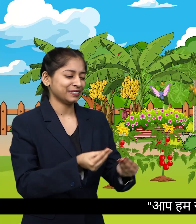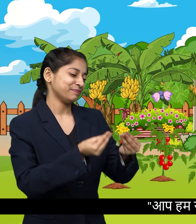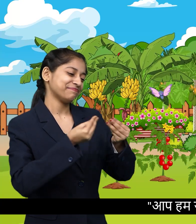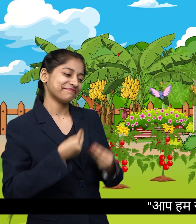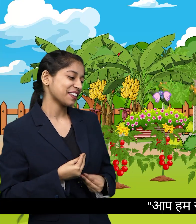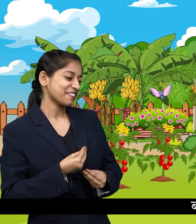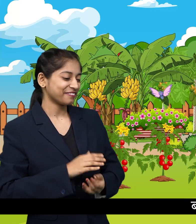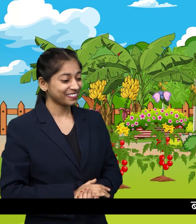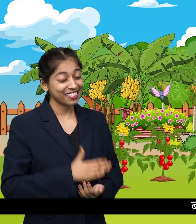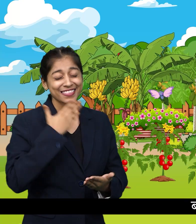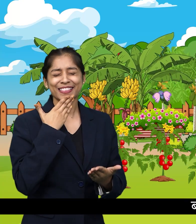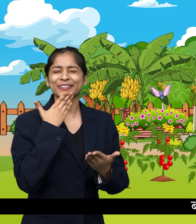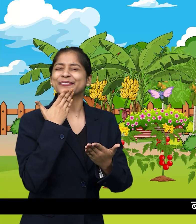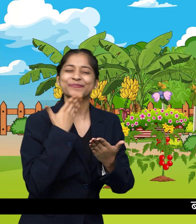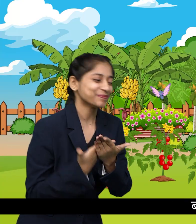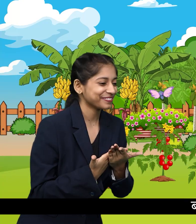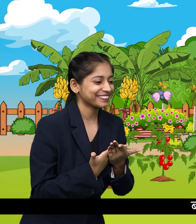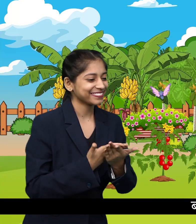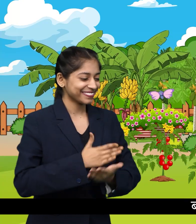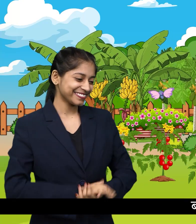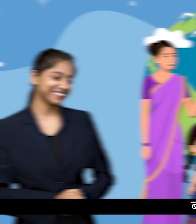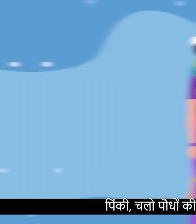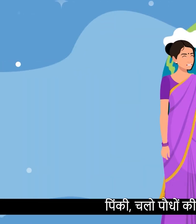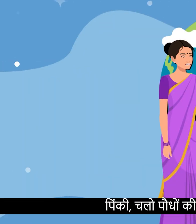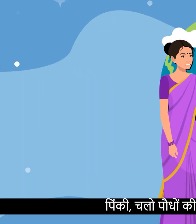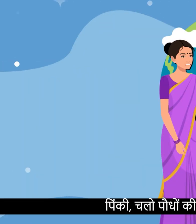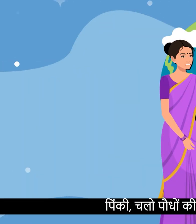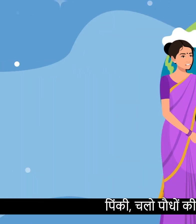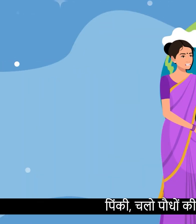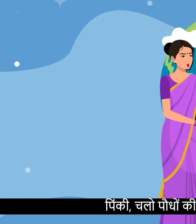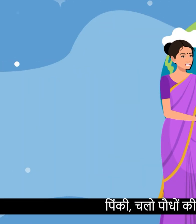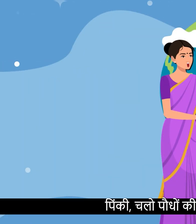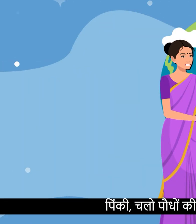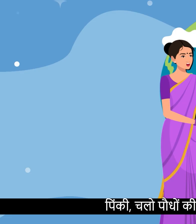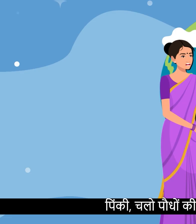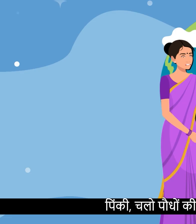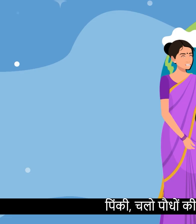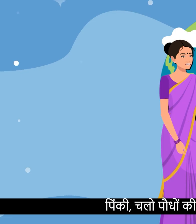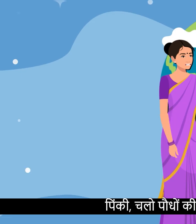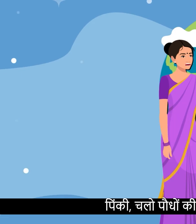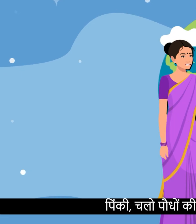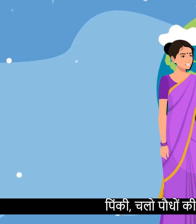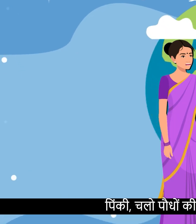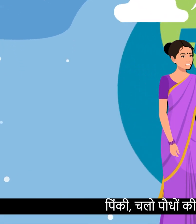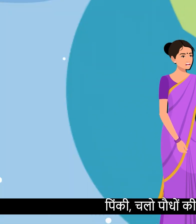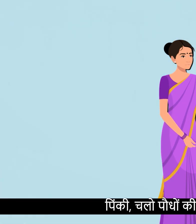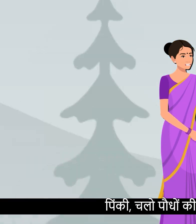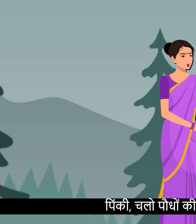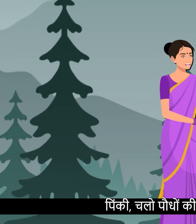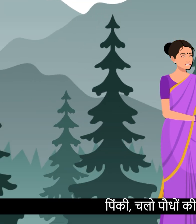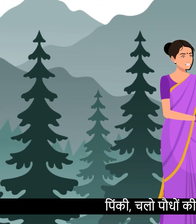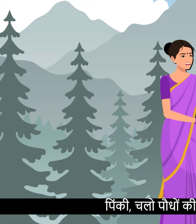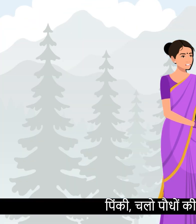हैं। बहुत बहुत धन्यवाद। पिंकी, चलो पौधों की दुनिया में एक जॉयफुल यात्रा पर चलते